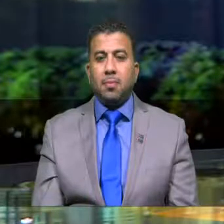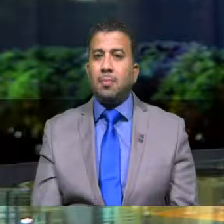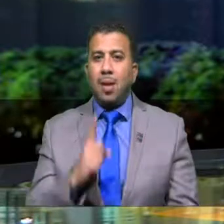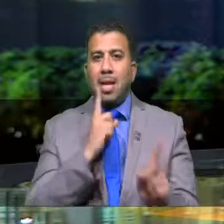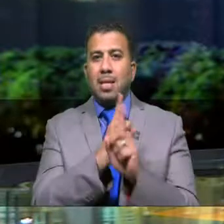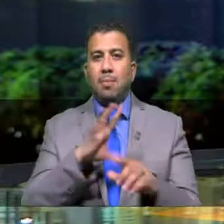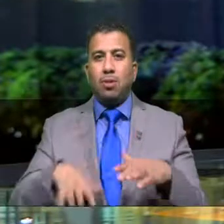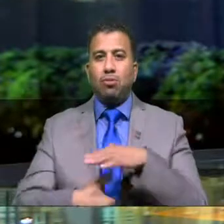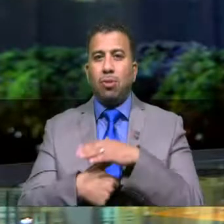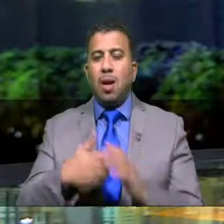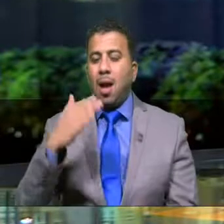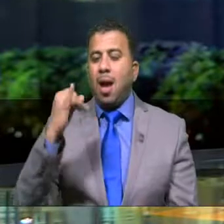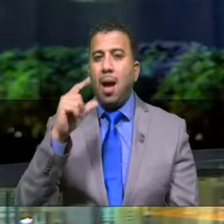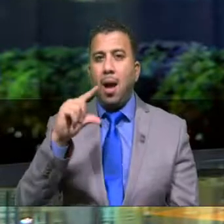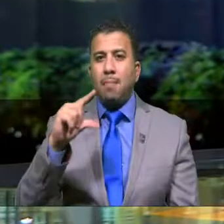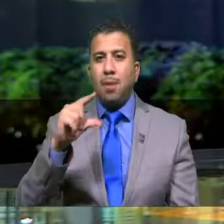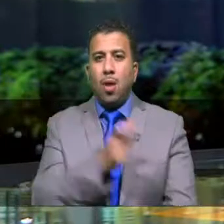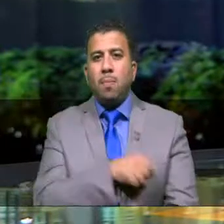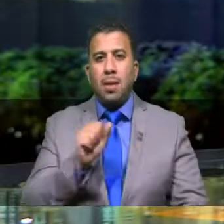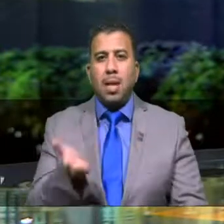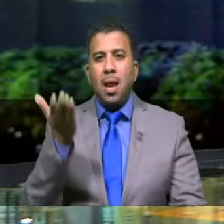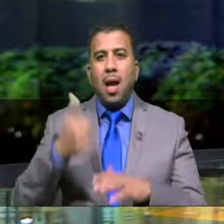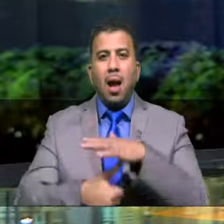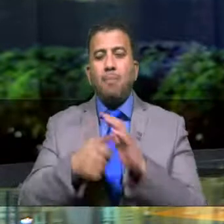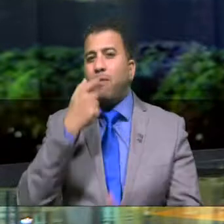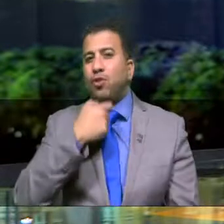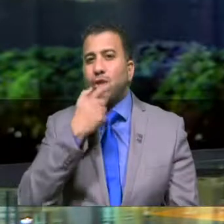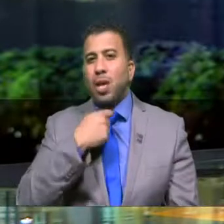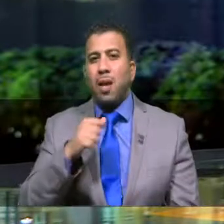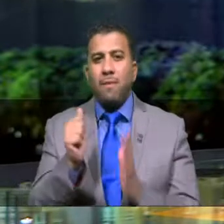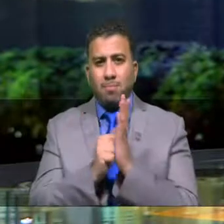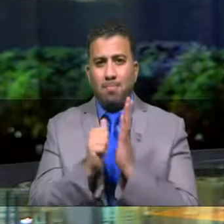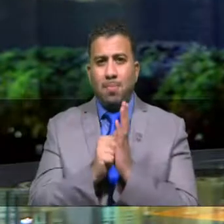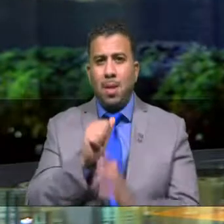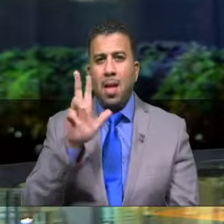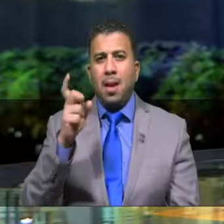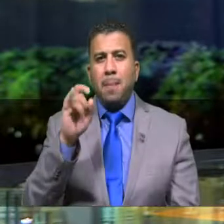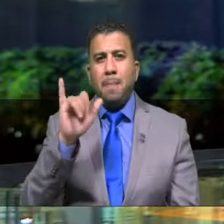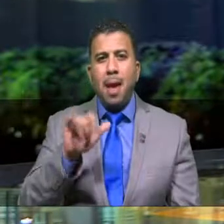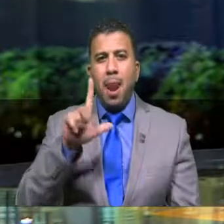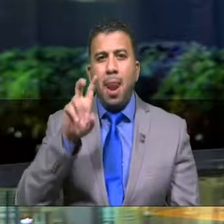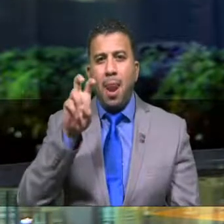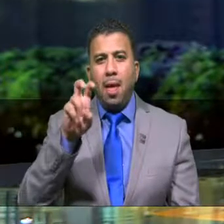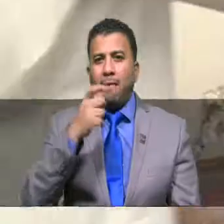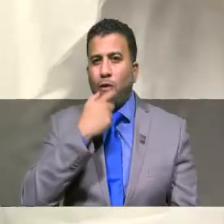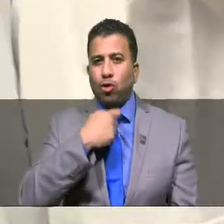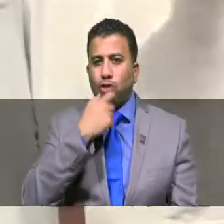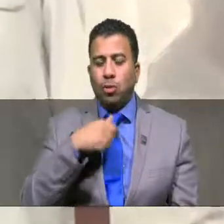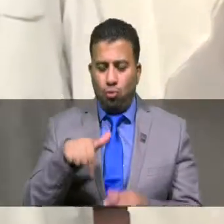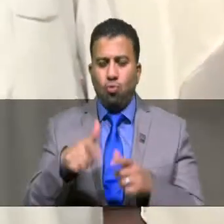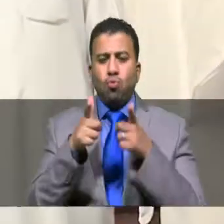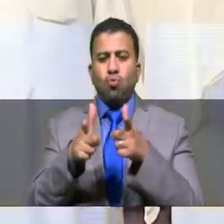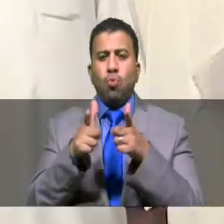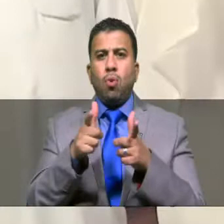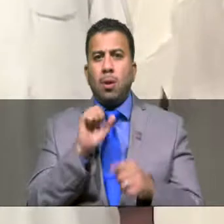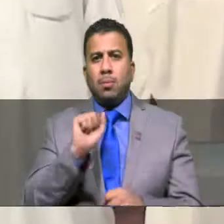استقبل صاحب السمو الشيخ حمد بن محمد الشرقي عضو المجلس الأعلى حاكم الفجيرة في قصر سموه بالرميلة ظهر اليوم أعضاء